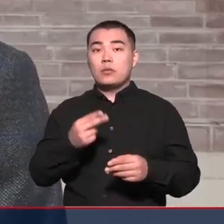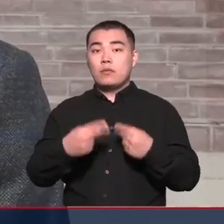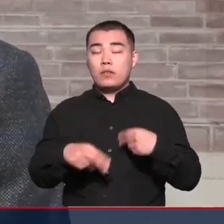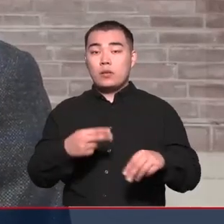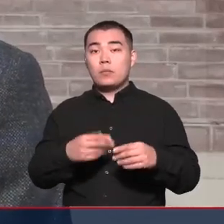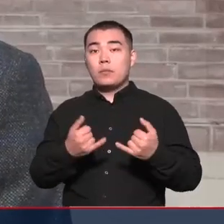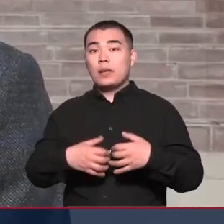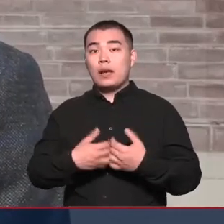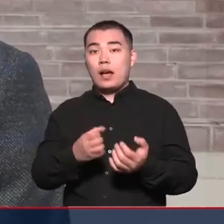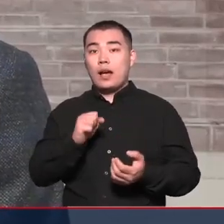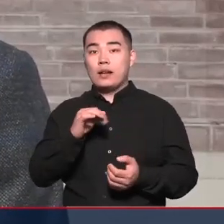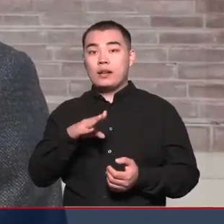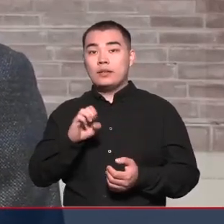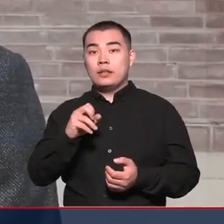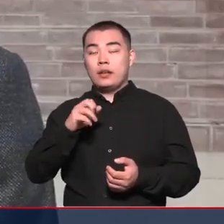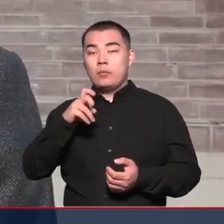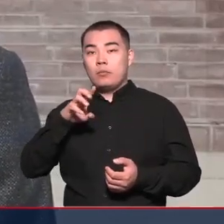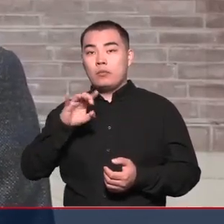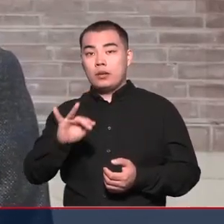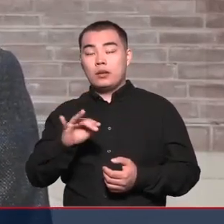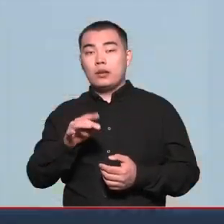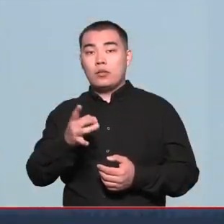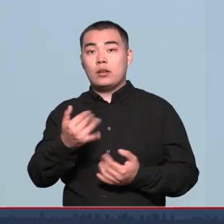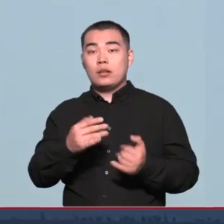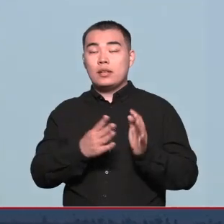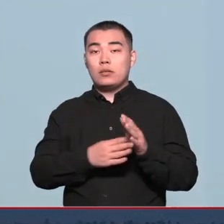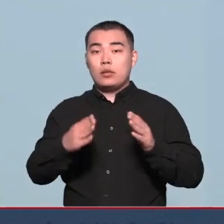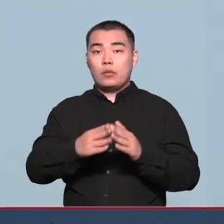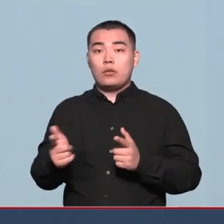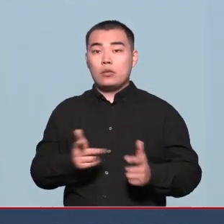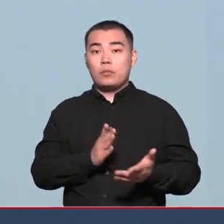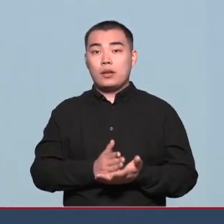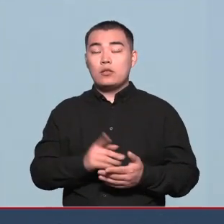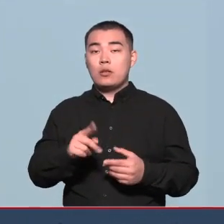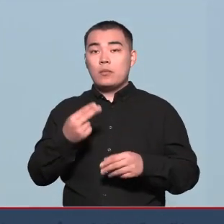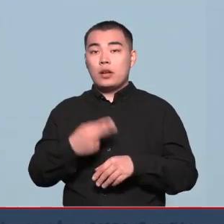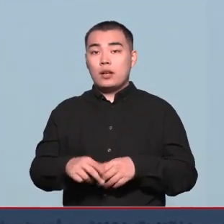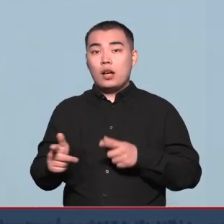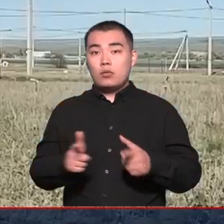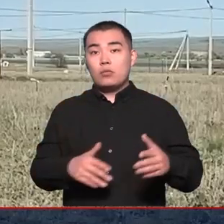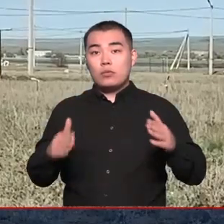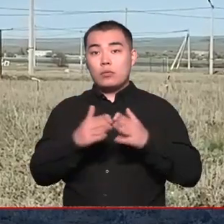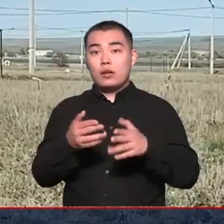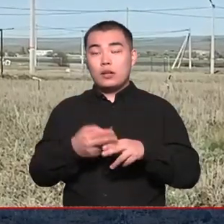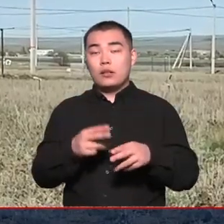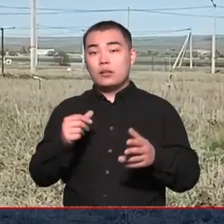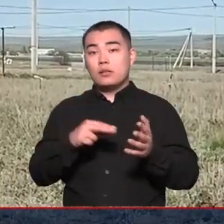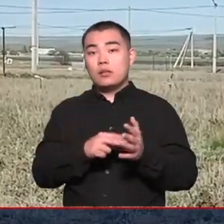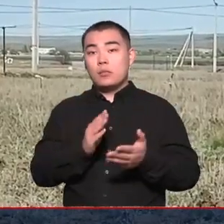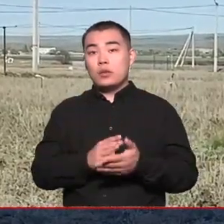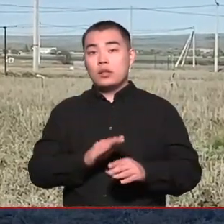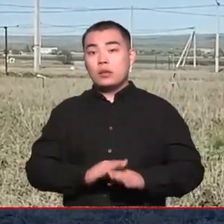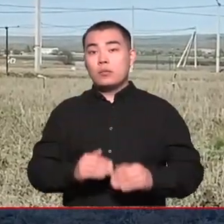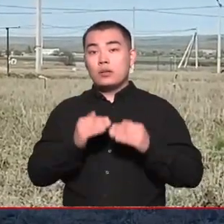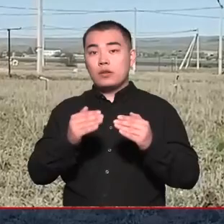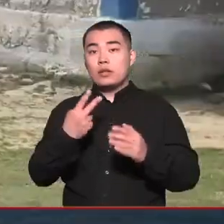механизма по Айтекибийскому району. На сегодня уже готовы 9 домов. Что касается приобретения готовых домов, то их стоимость не должна будет